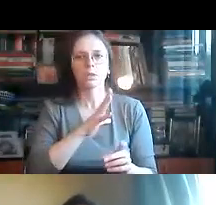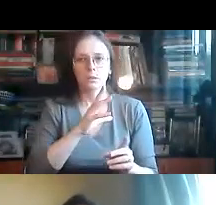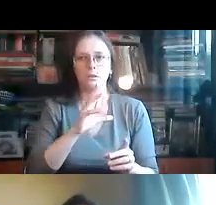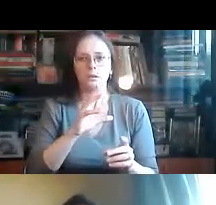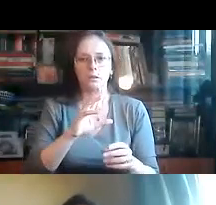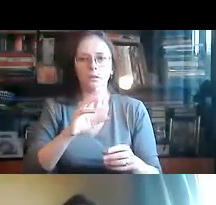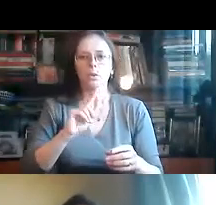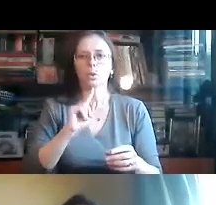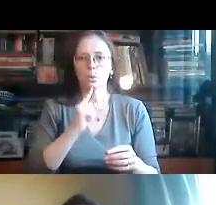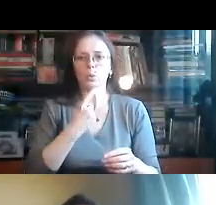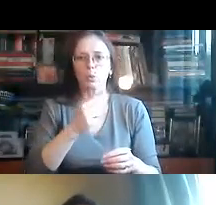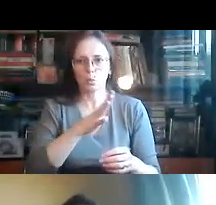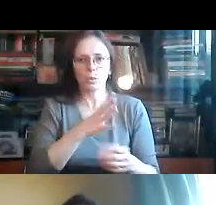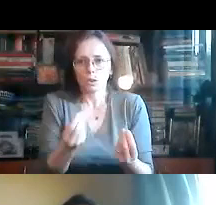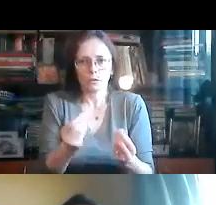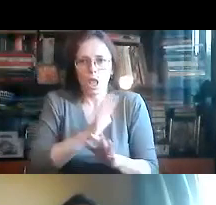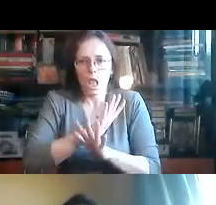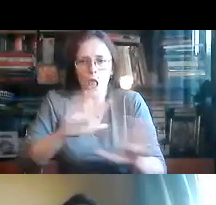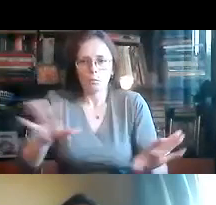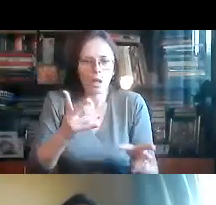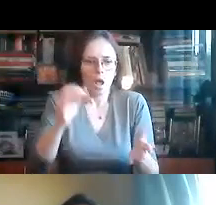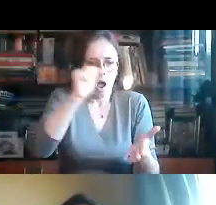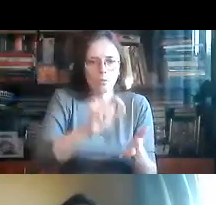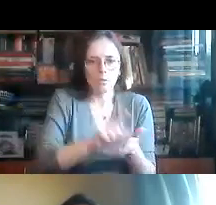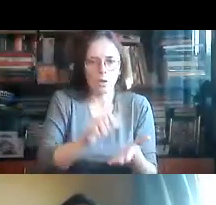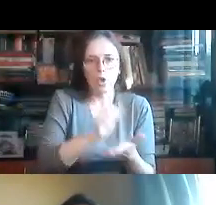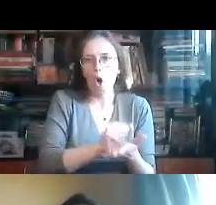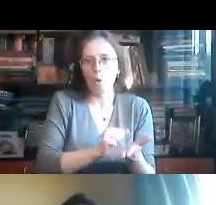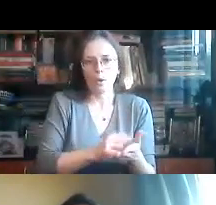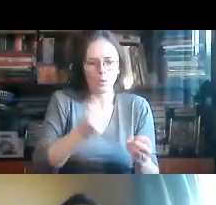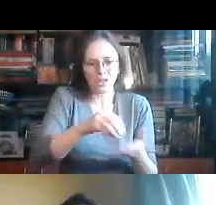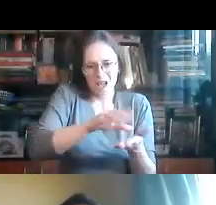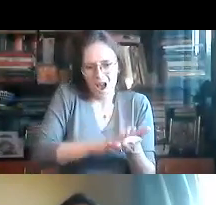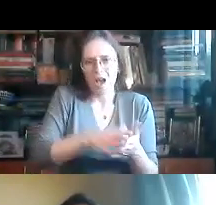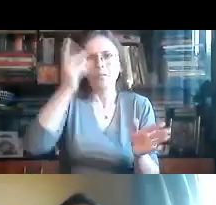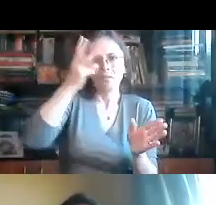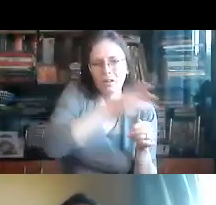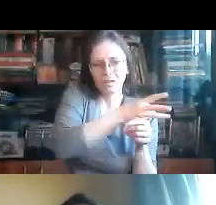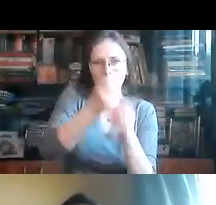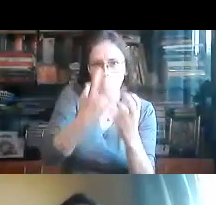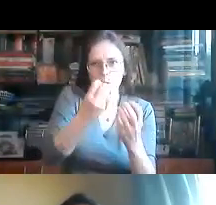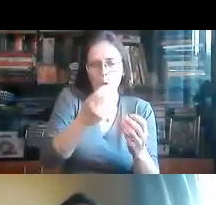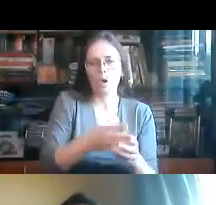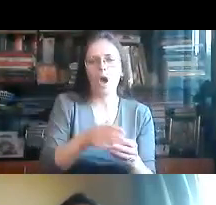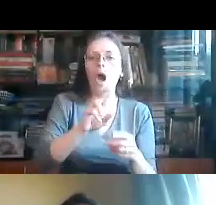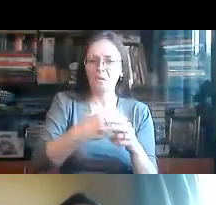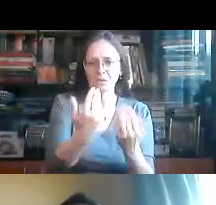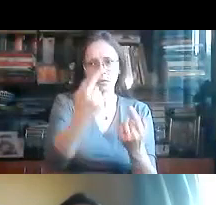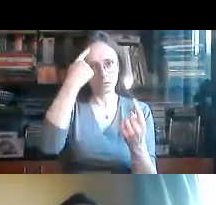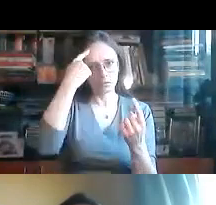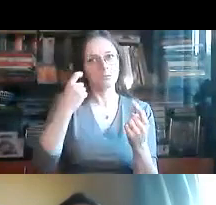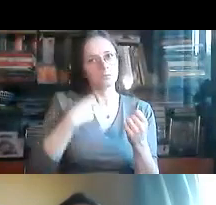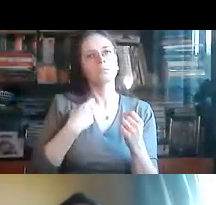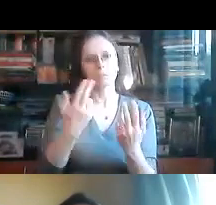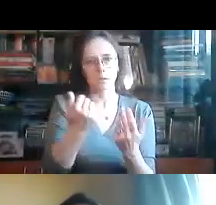документацию. Просто, ну, и мы их записывали, как придется. Кто-то камеру брал там из друзей и писал, в общем. Вот, где-то лучше, где-то